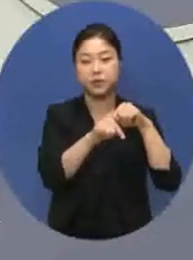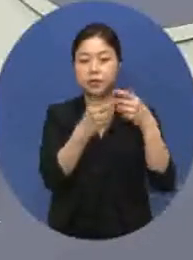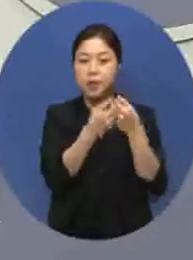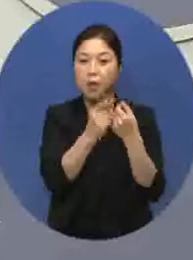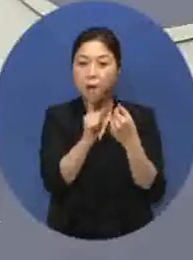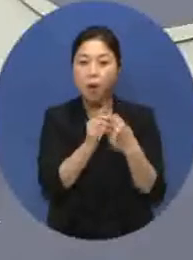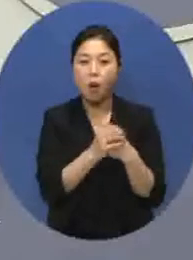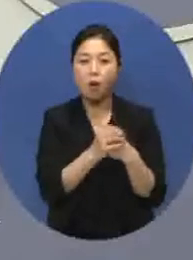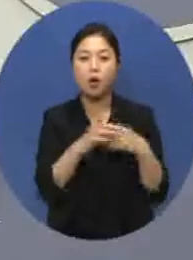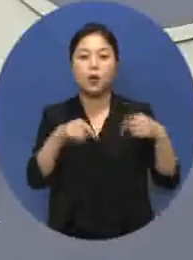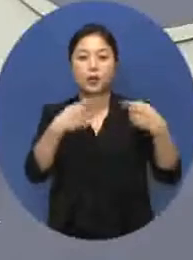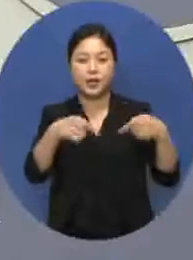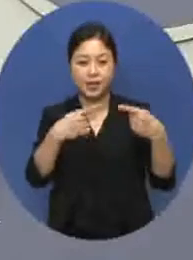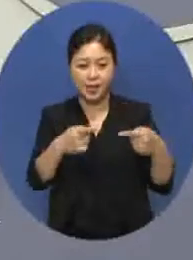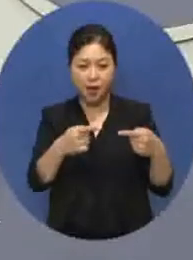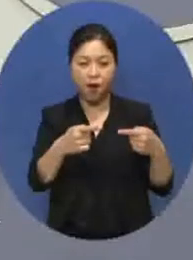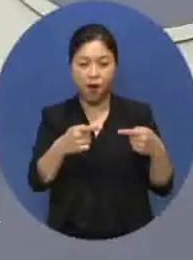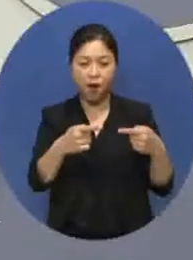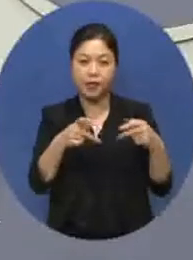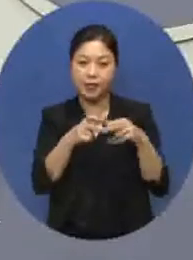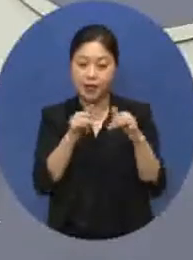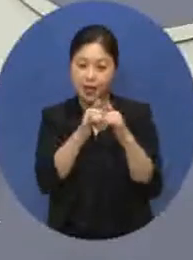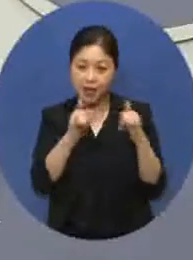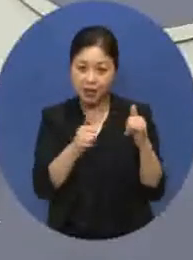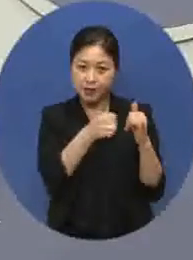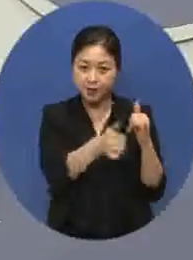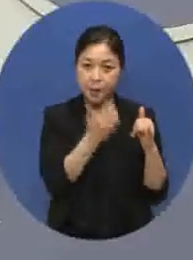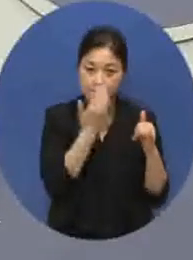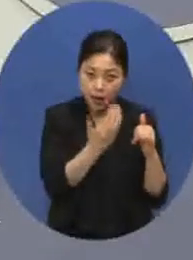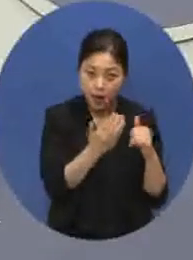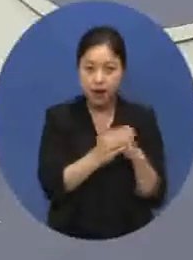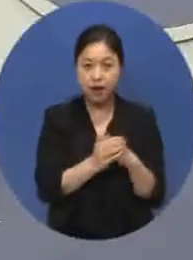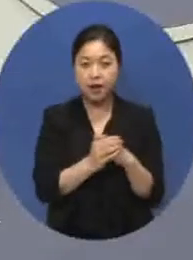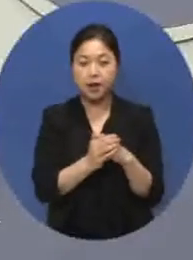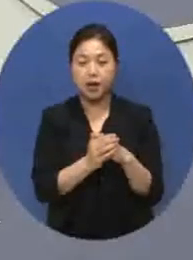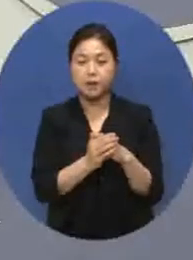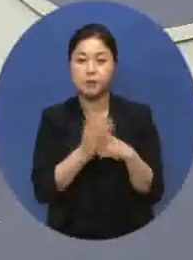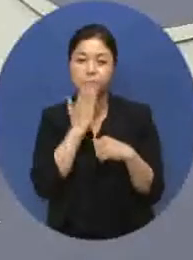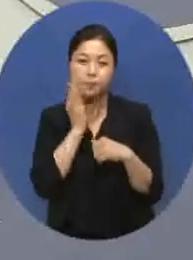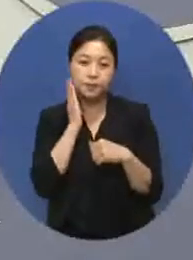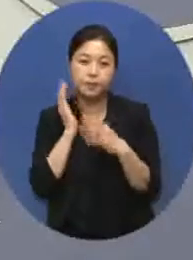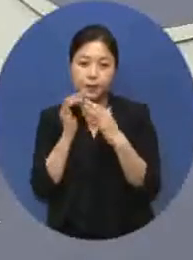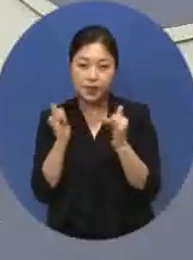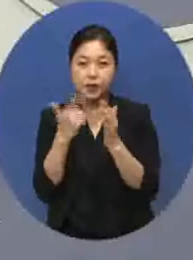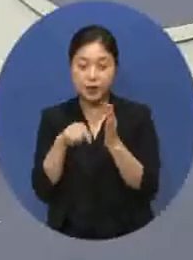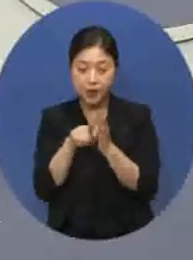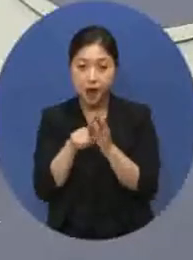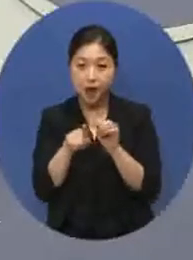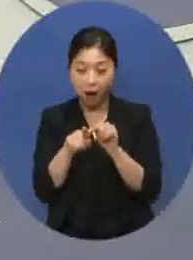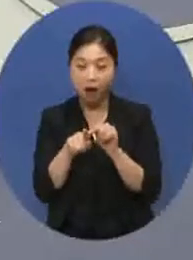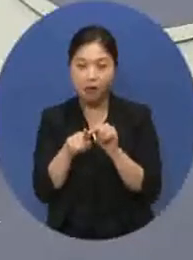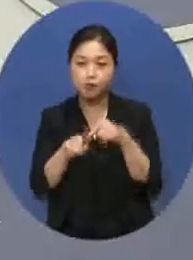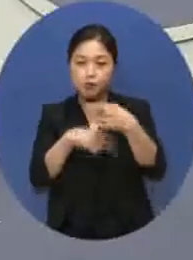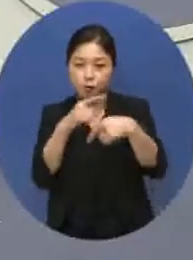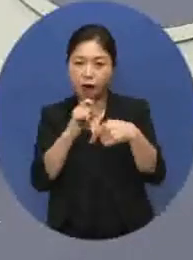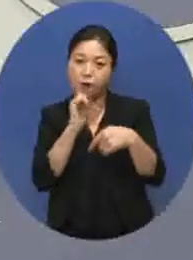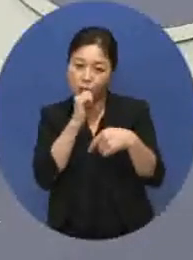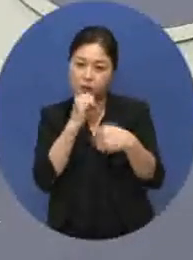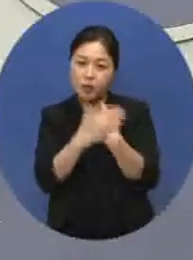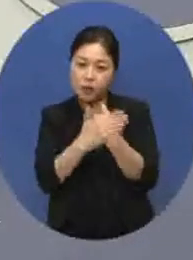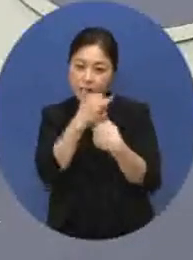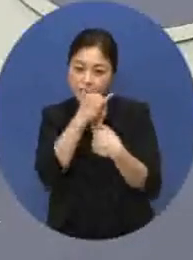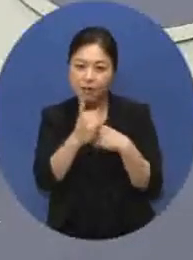들어서 뭐 휠체어 서비스 장애인들이 갈 수 있게 접근이 되고 뭐 청각 장애인들을 위한 무슨 서비스가 되고 뭐